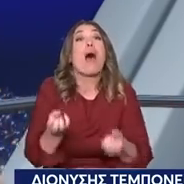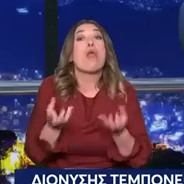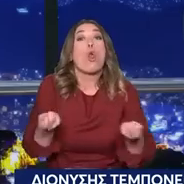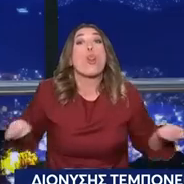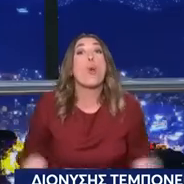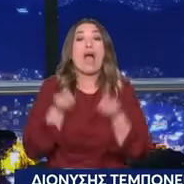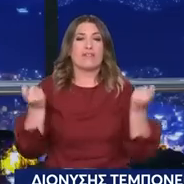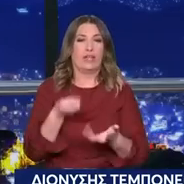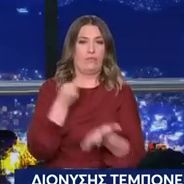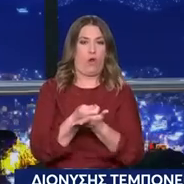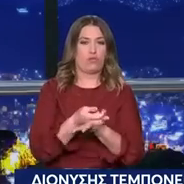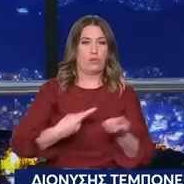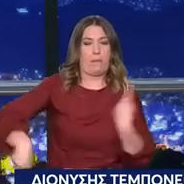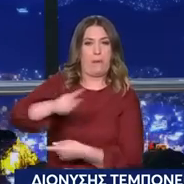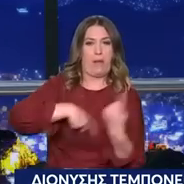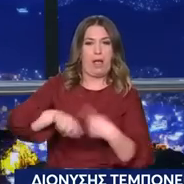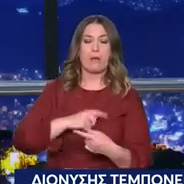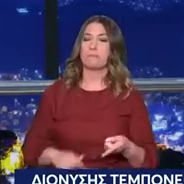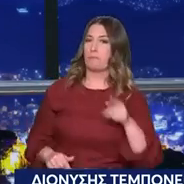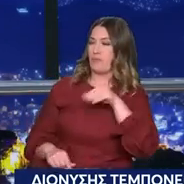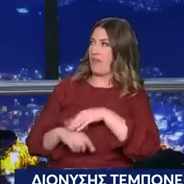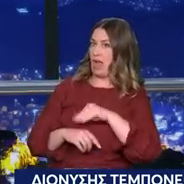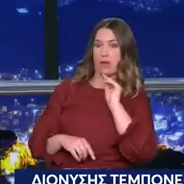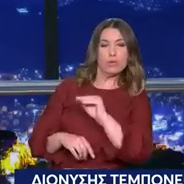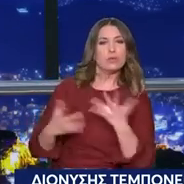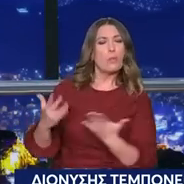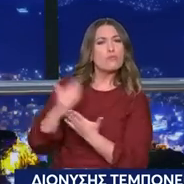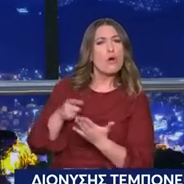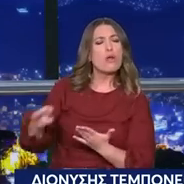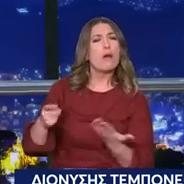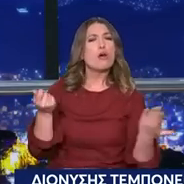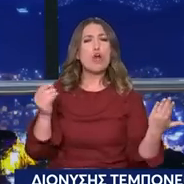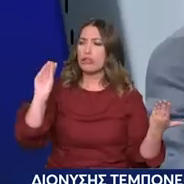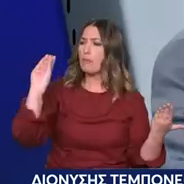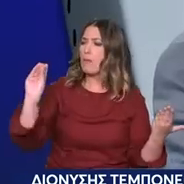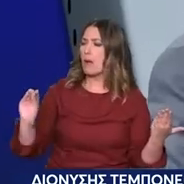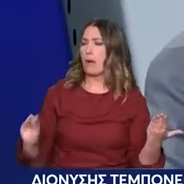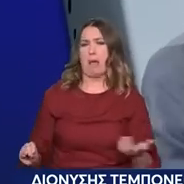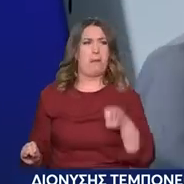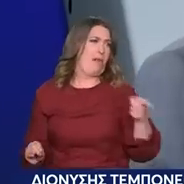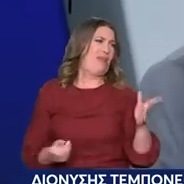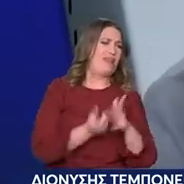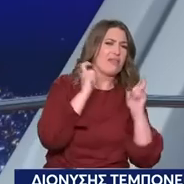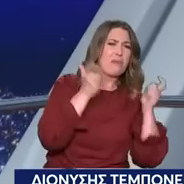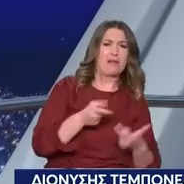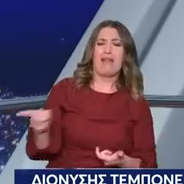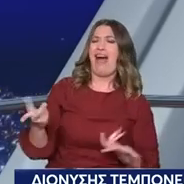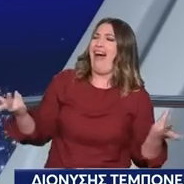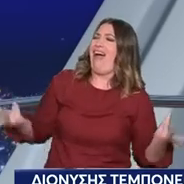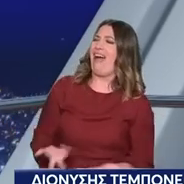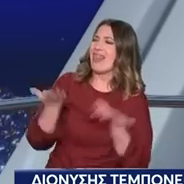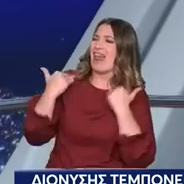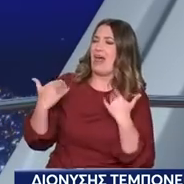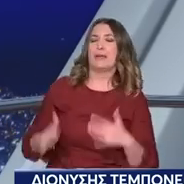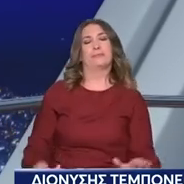και η άλλη πλευρά. Γιατί δεν το στέλνετε για μια κοστολόγηση στο πρόγραμμά σας, επειδή σας προκαλεί η Νέα Δημοκρατία, ώστε να μην υπάρχει ένα λόγο να κάνουμε αυτή τη συζήτηση. Κύριε